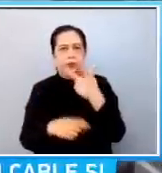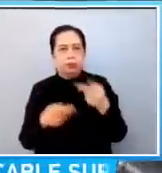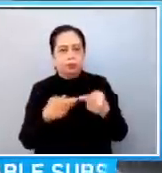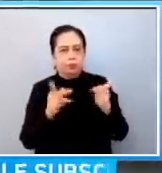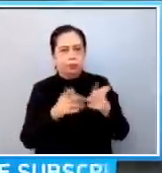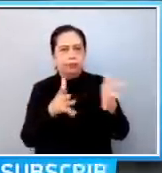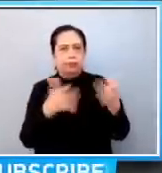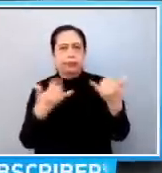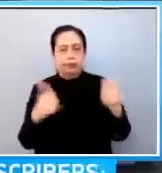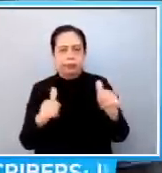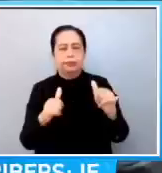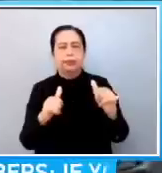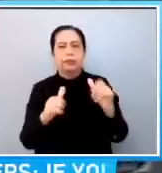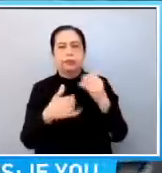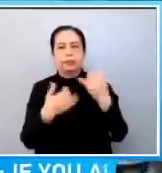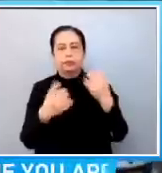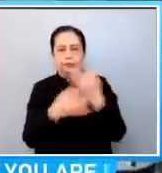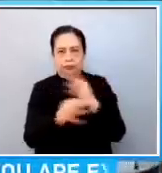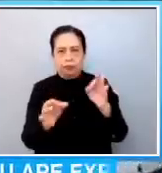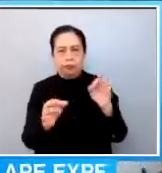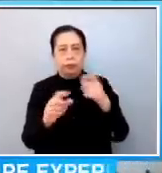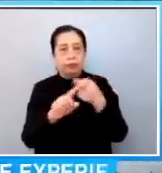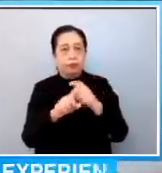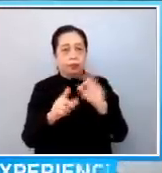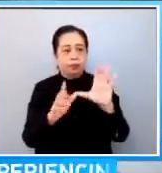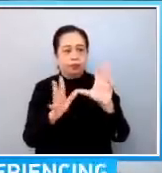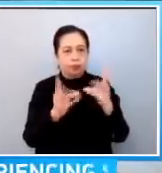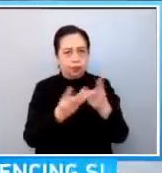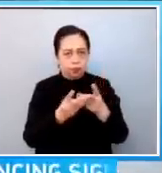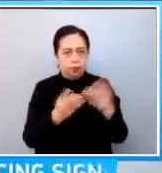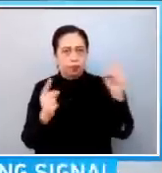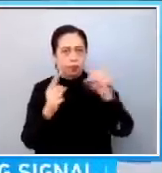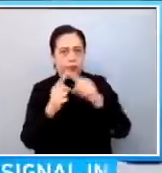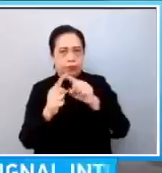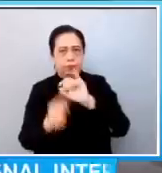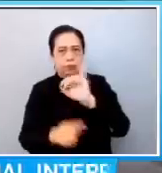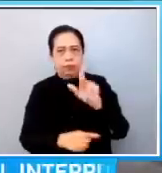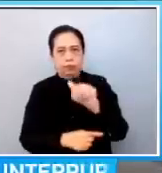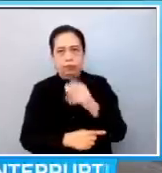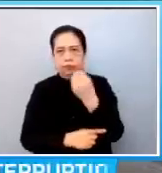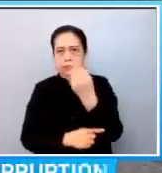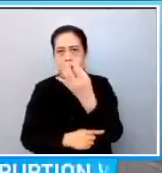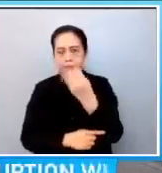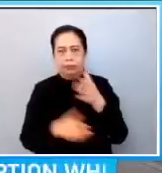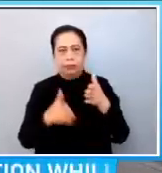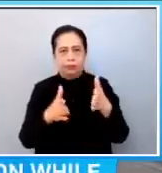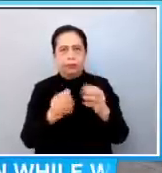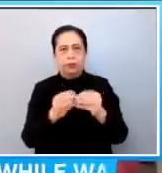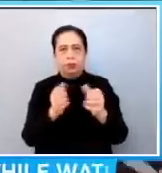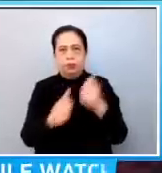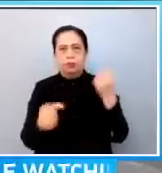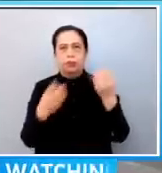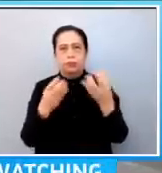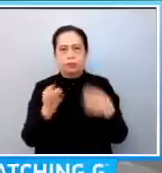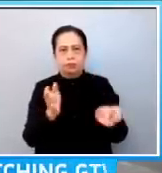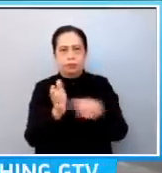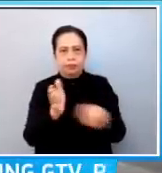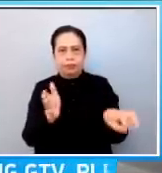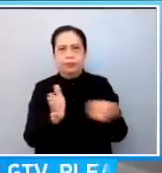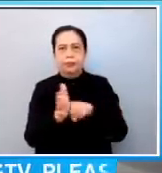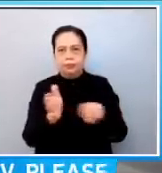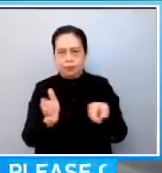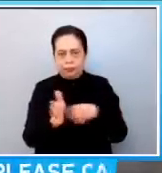sa Commonwealth Avenue hanggang July 15. Yan daw yung mga ruta na may pinakamaraming mga sumasakay na